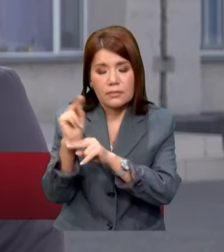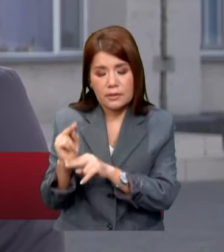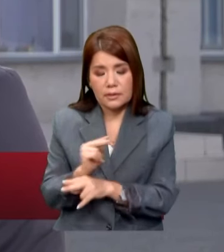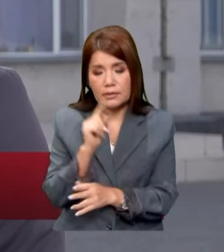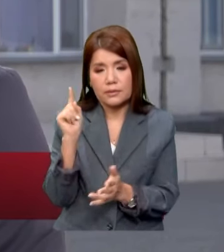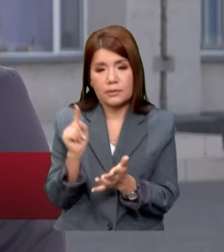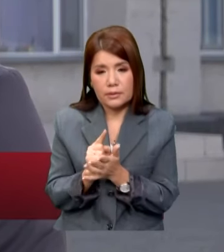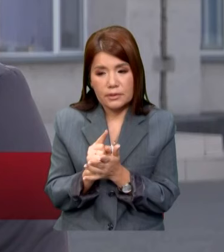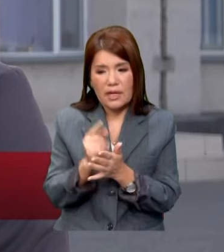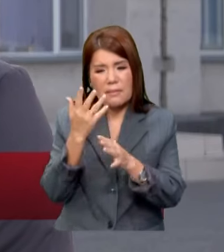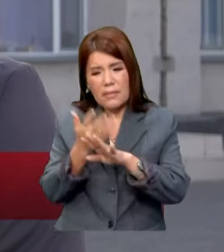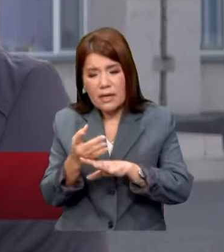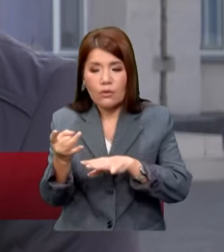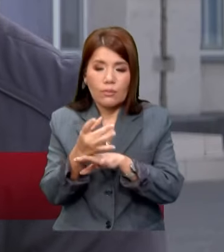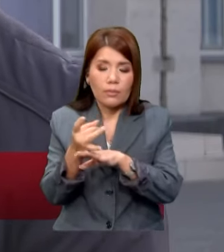по устранению